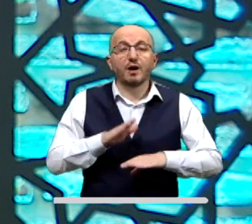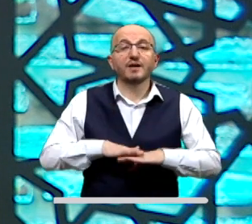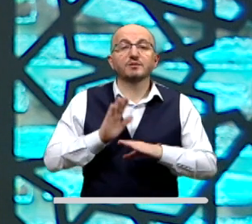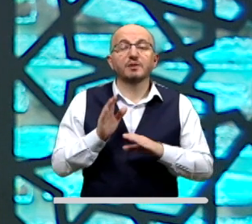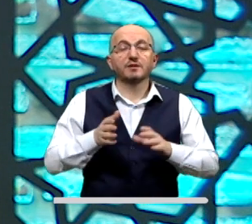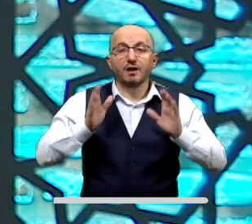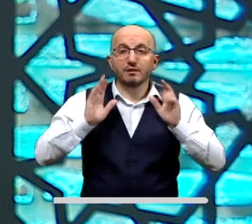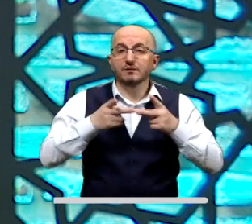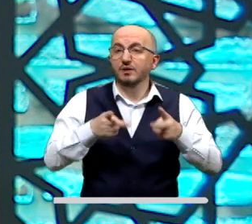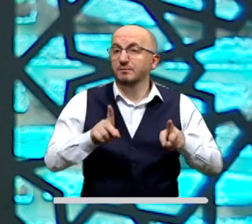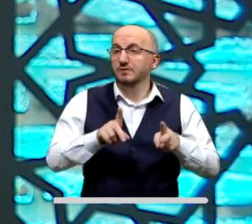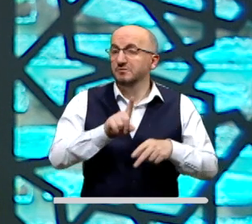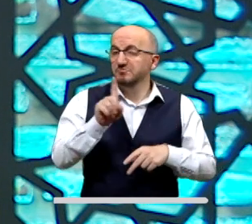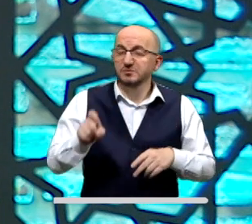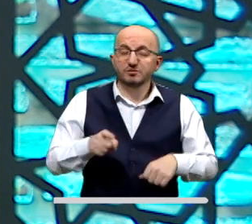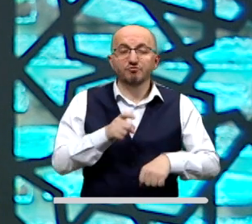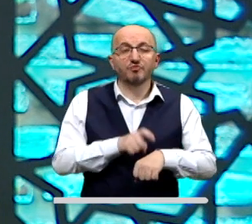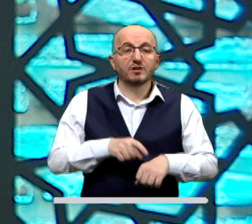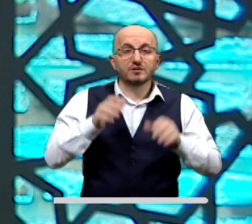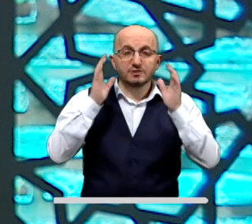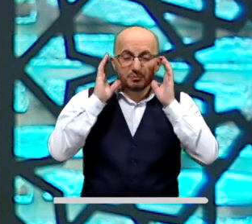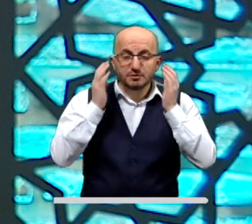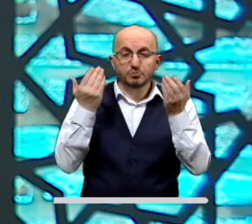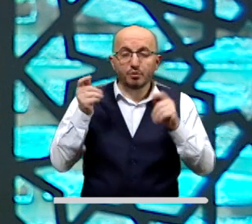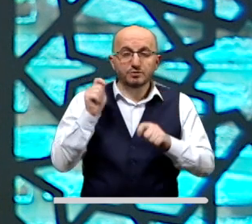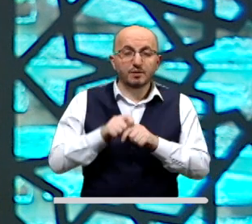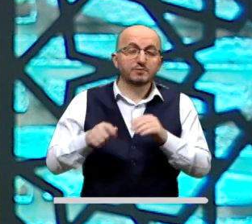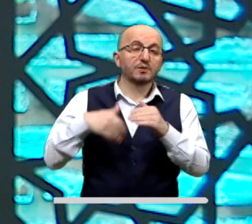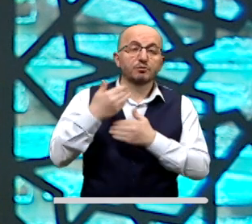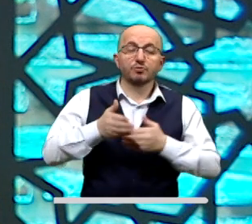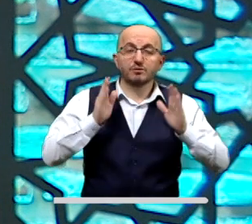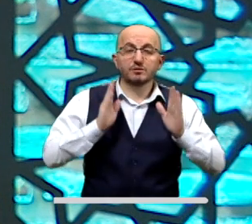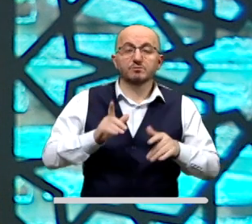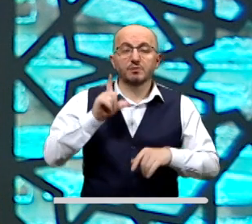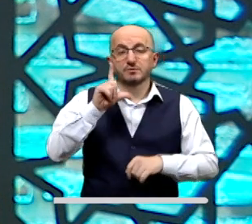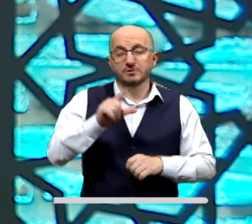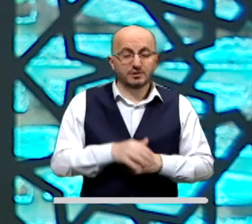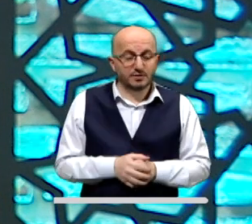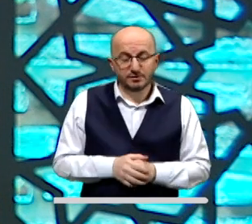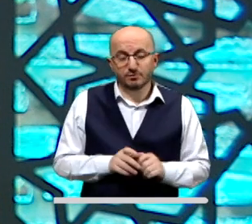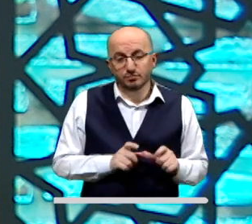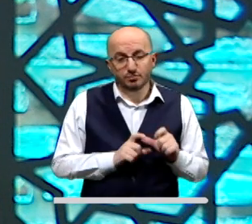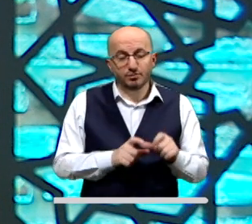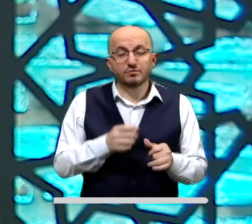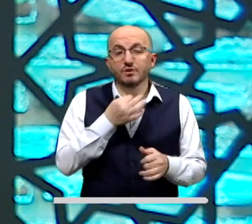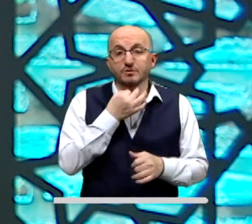kılabilir miyiz Yoksa Vakit namazının duasını yaptıktan sonra mı kılmamız gerekir Allah